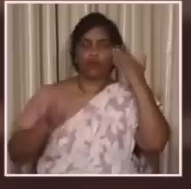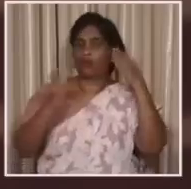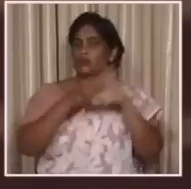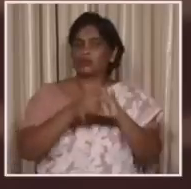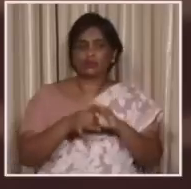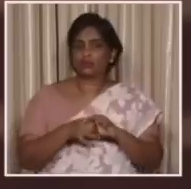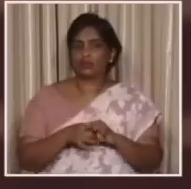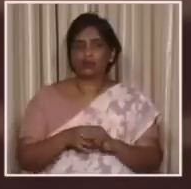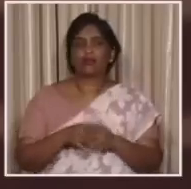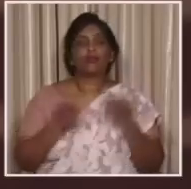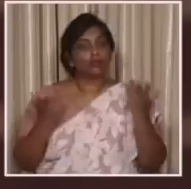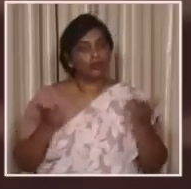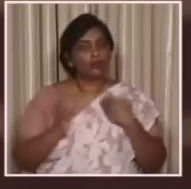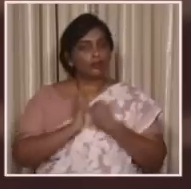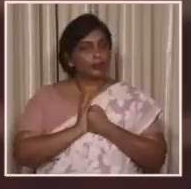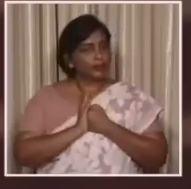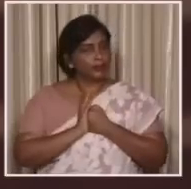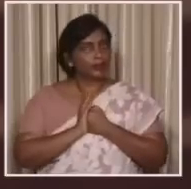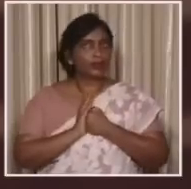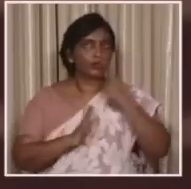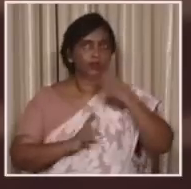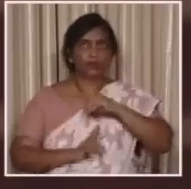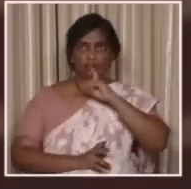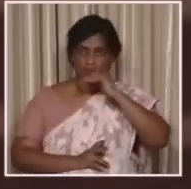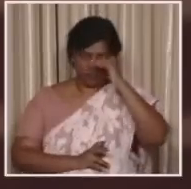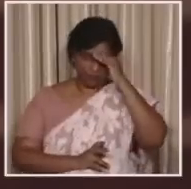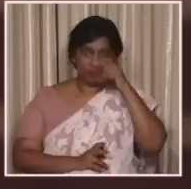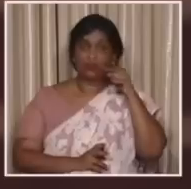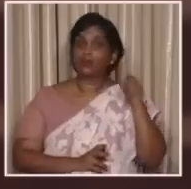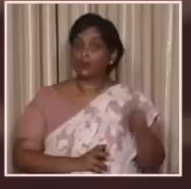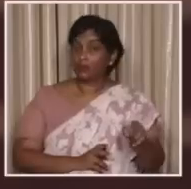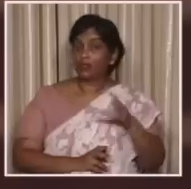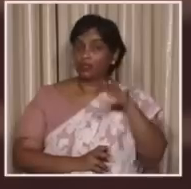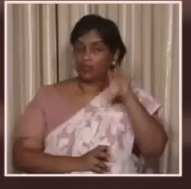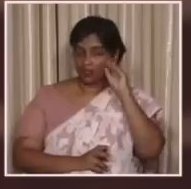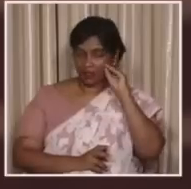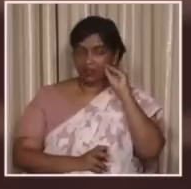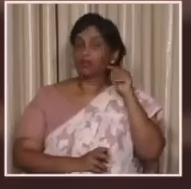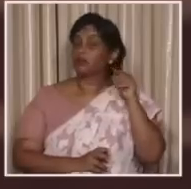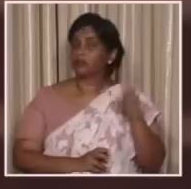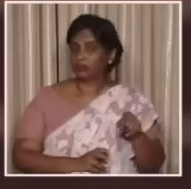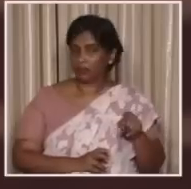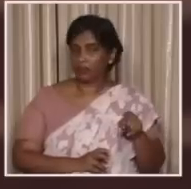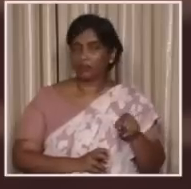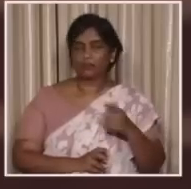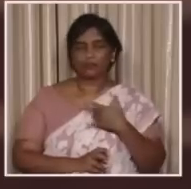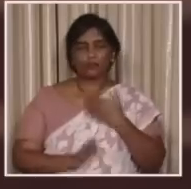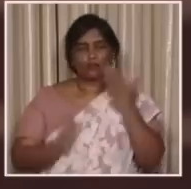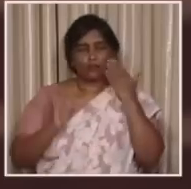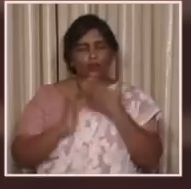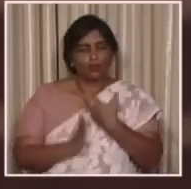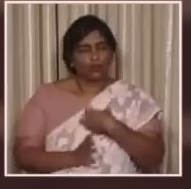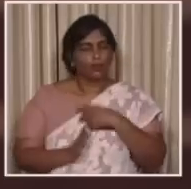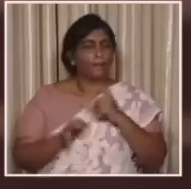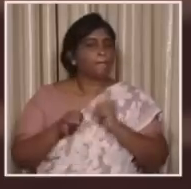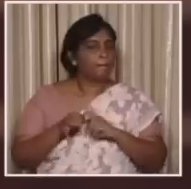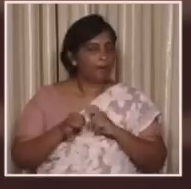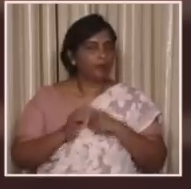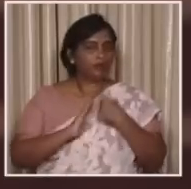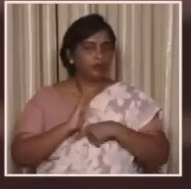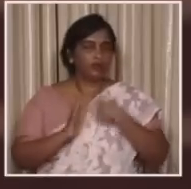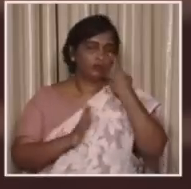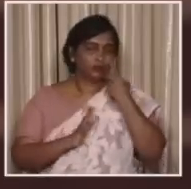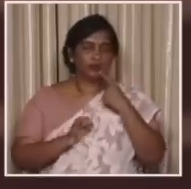අපි ඒක නිසා ගරු නියෝජ්‍ය කතානායකතුමනි මේක තේරුම් ගන්න මේක සංවේදී ප්‍රශ්නයක්. මේ රටේ